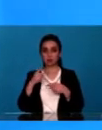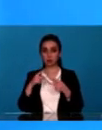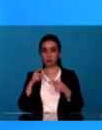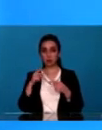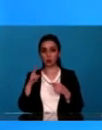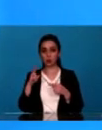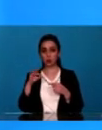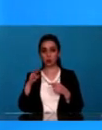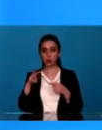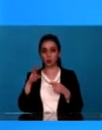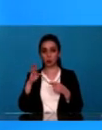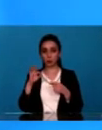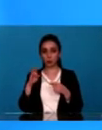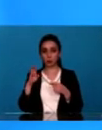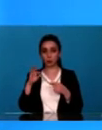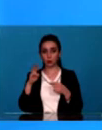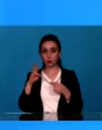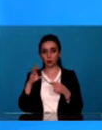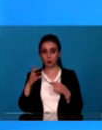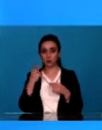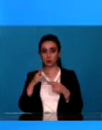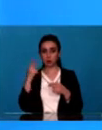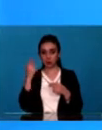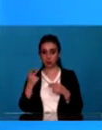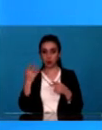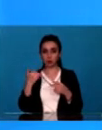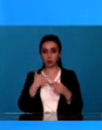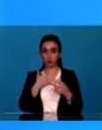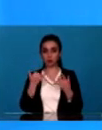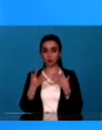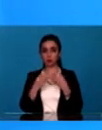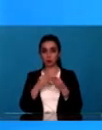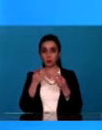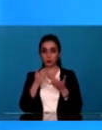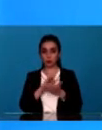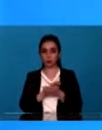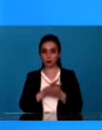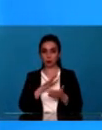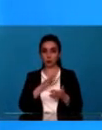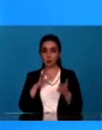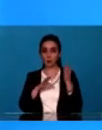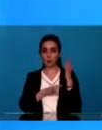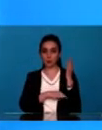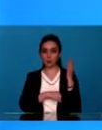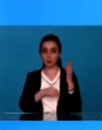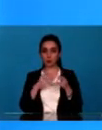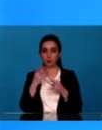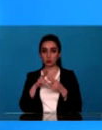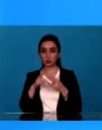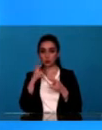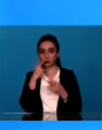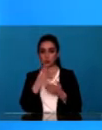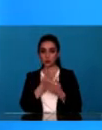компонент ComboBox. Это все три компонента, с которыми мы с вами сегодня познакомились. И последний компонент, который мы здесь с